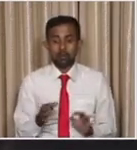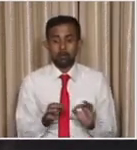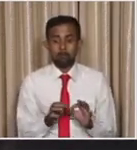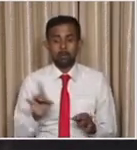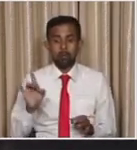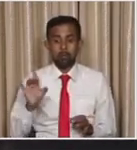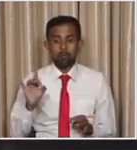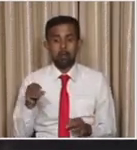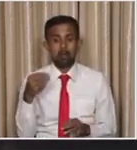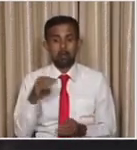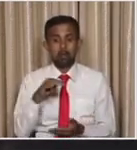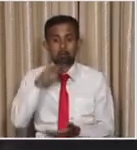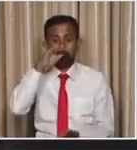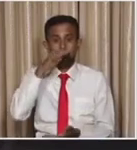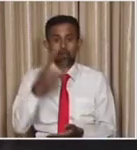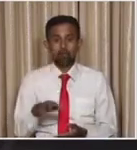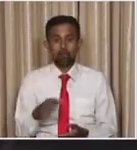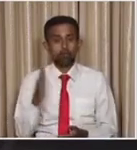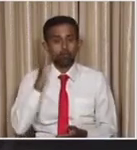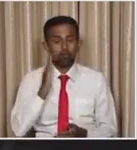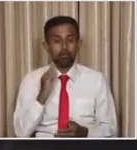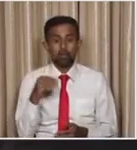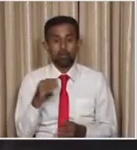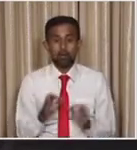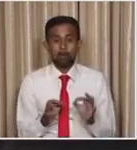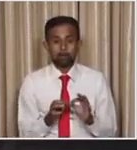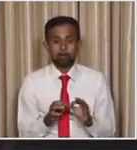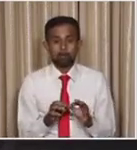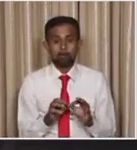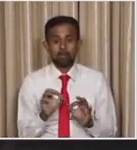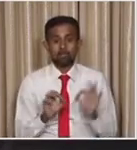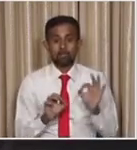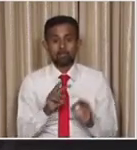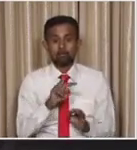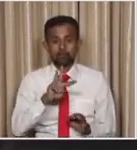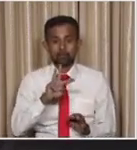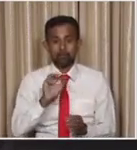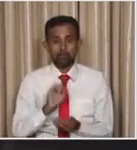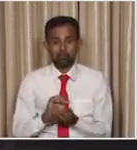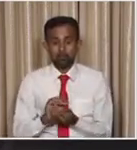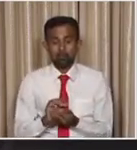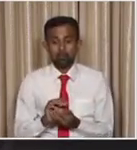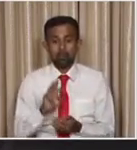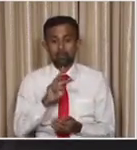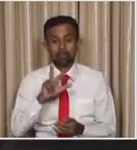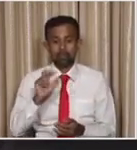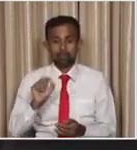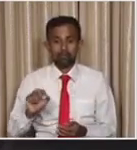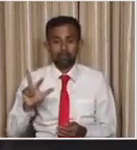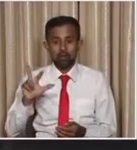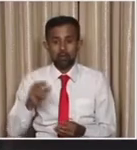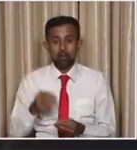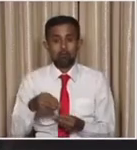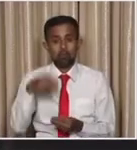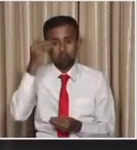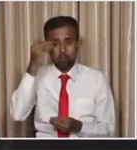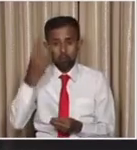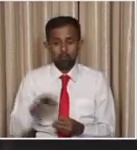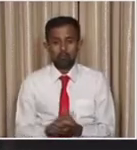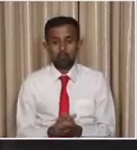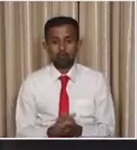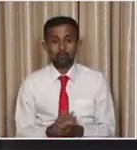වෙලා තිබ්බා. අපේ විදේශීය ණය බිලියන 123.2ක් තිබ්බ එක 38.8%කට ගිහිල්ලා